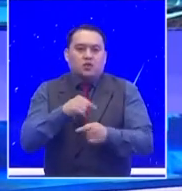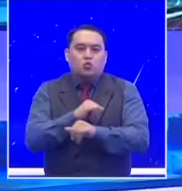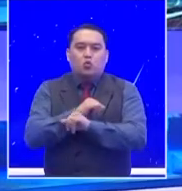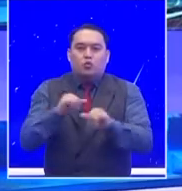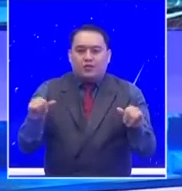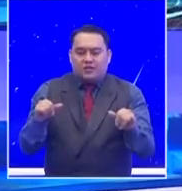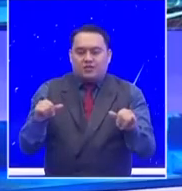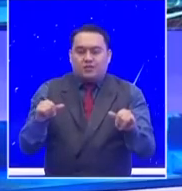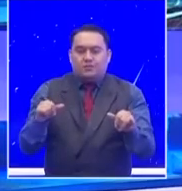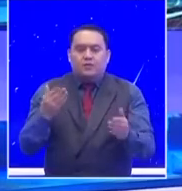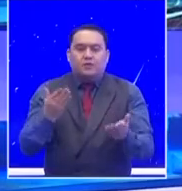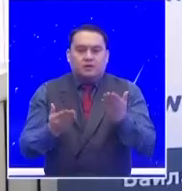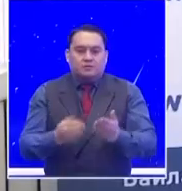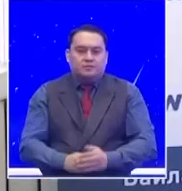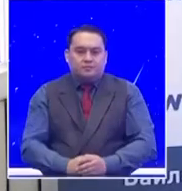расширить действующее.